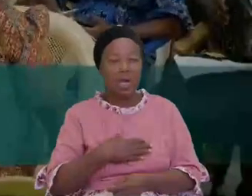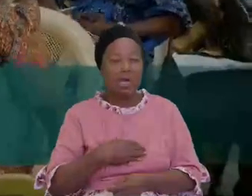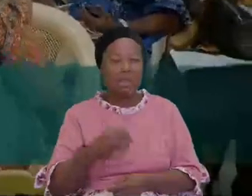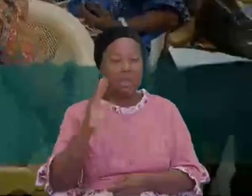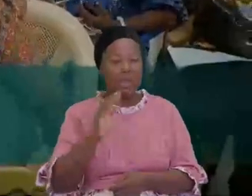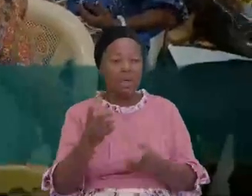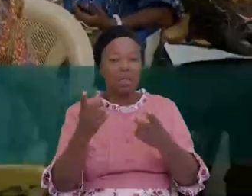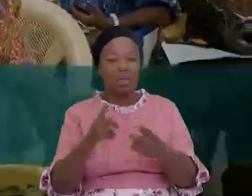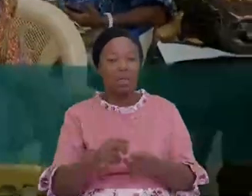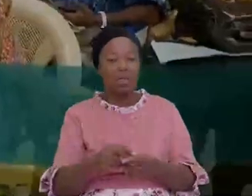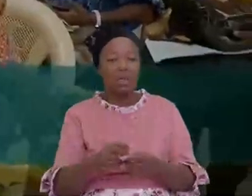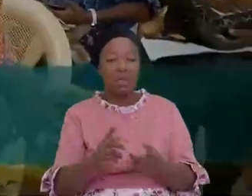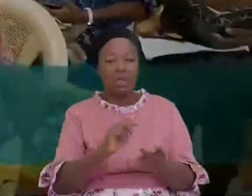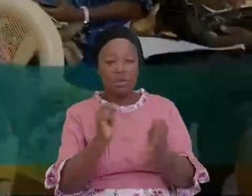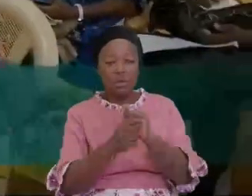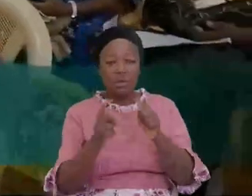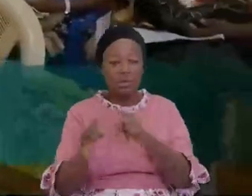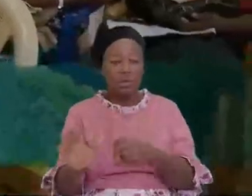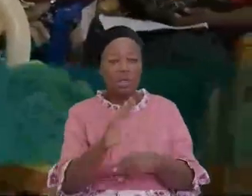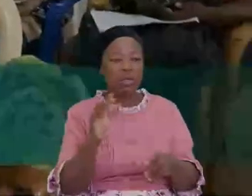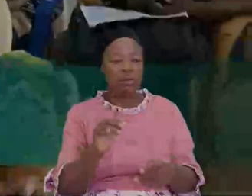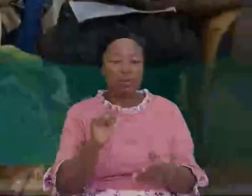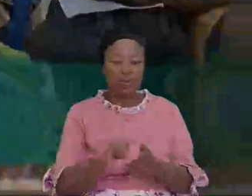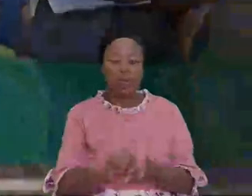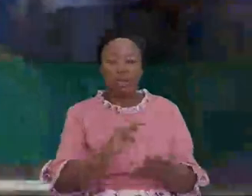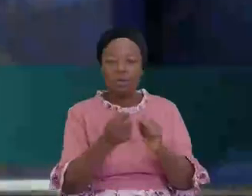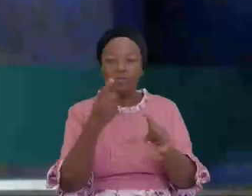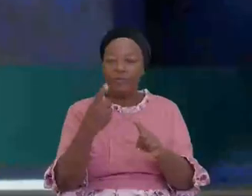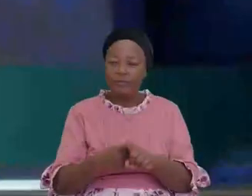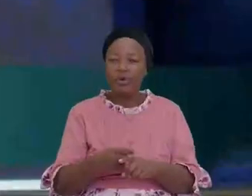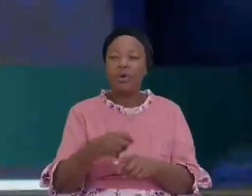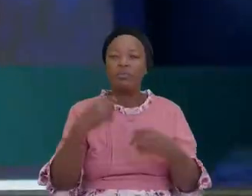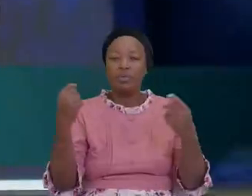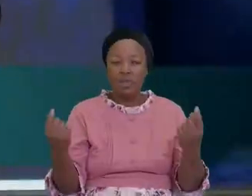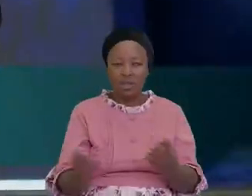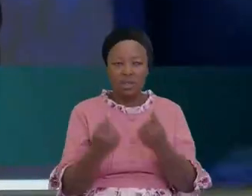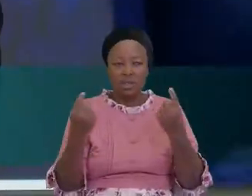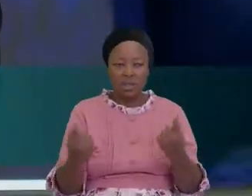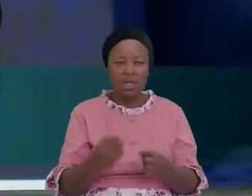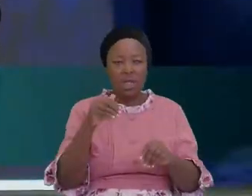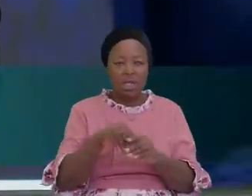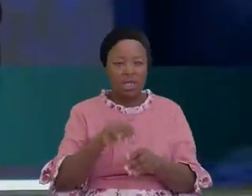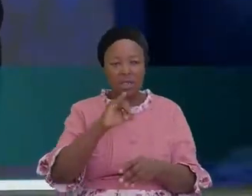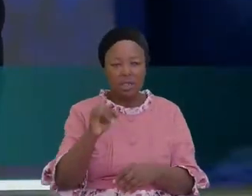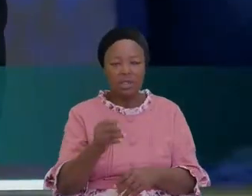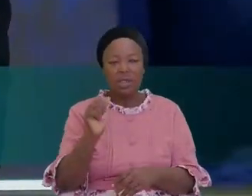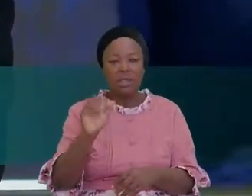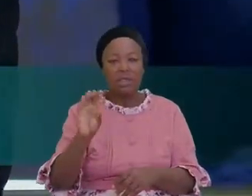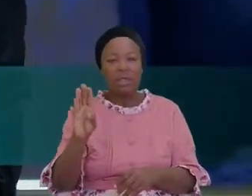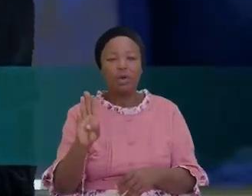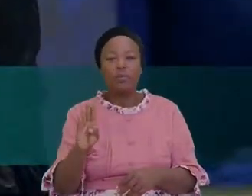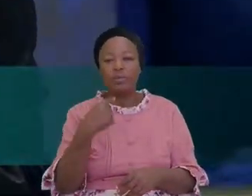pour ceux de Jacob qui se convertiront de leurs péchés, dit l'Éternel.